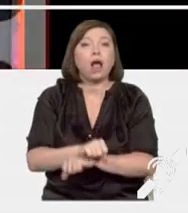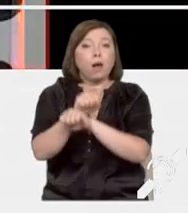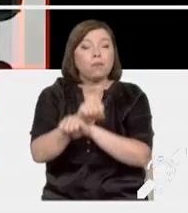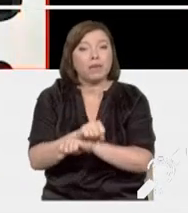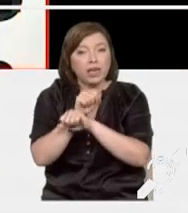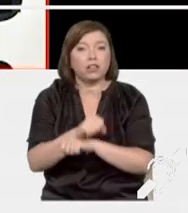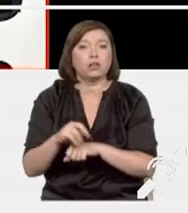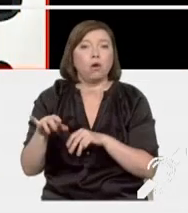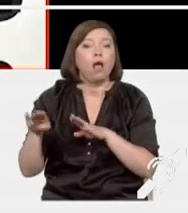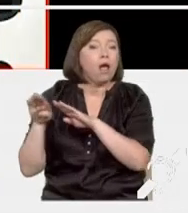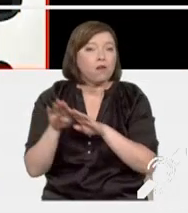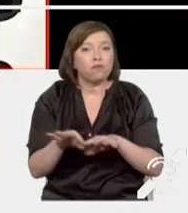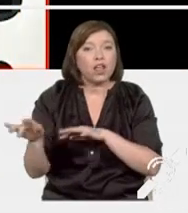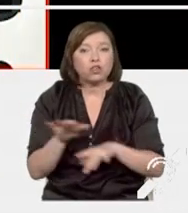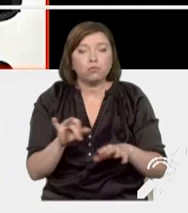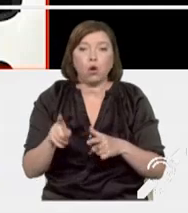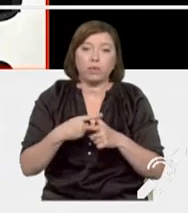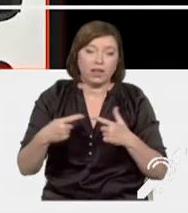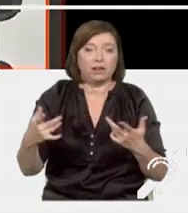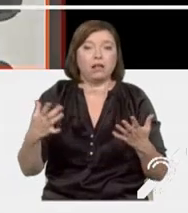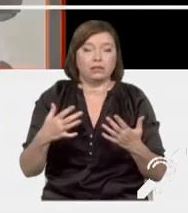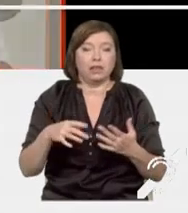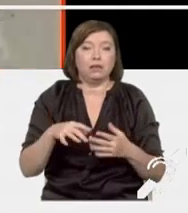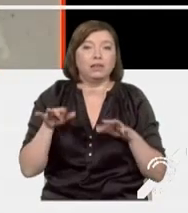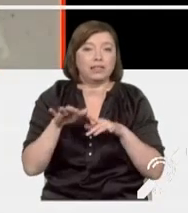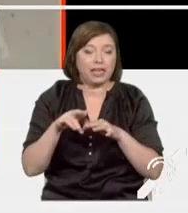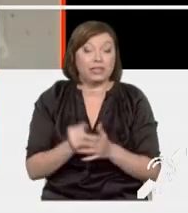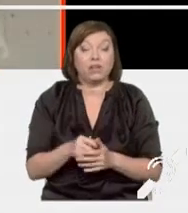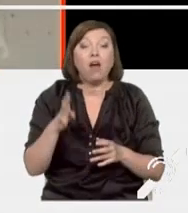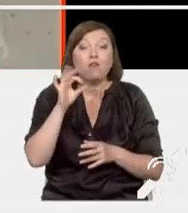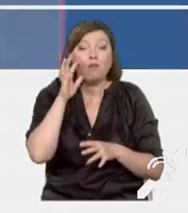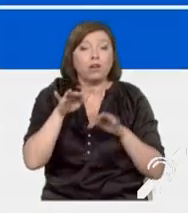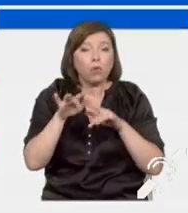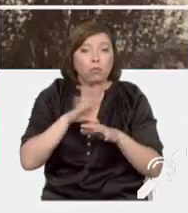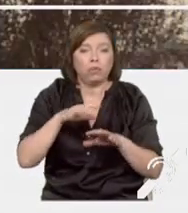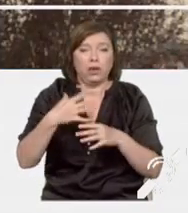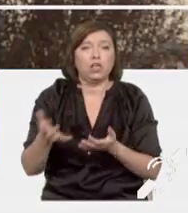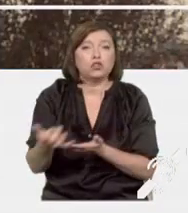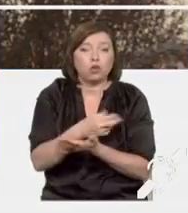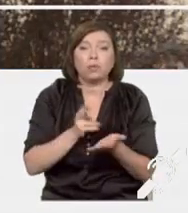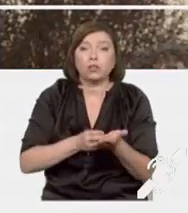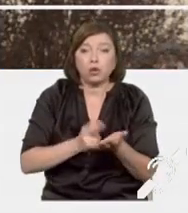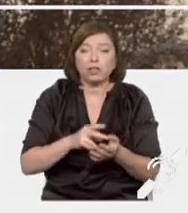mitinguri, flash mob-uri sau acțiuni de protest. În cadrul perchezițiilor s-au ridicat mai multe probe,